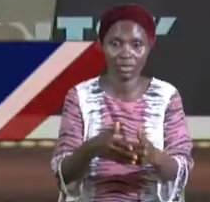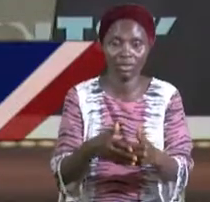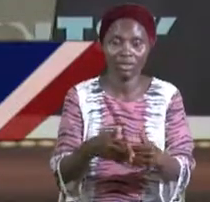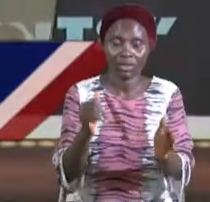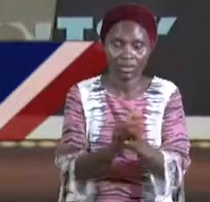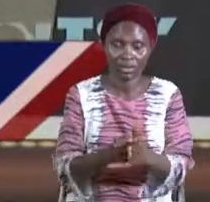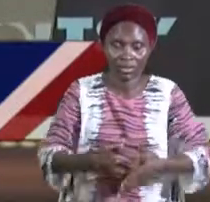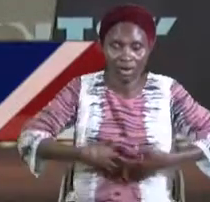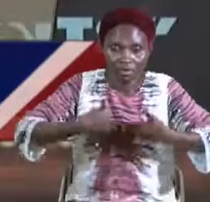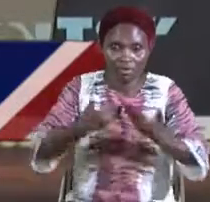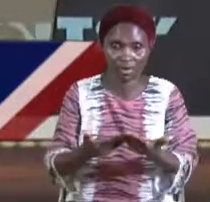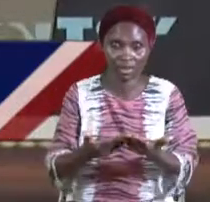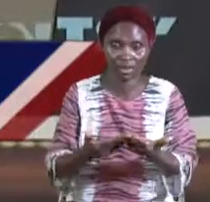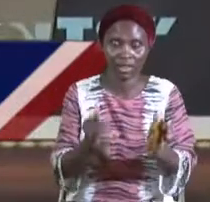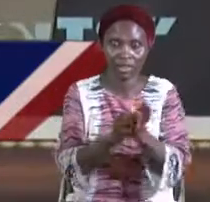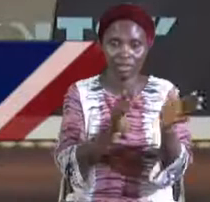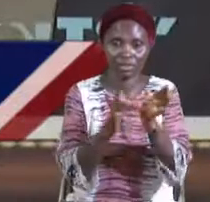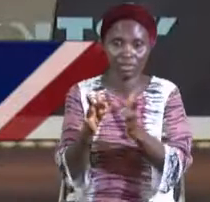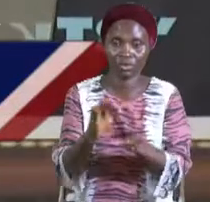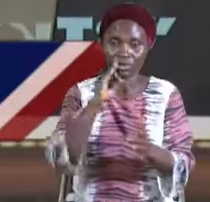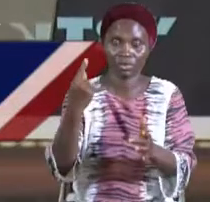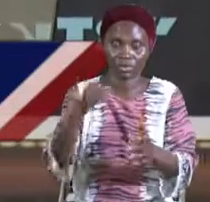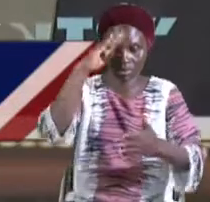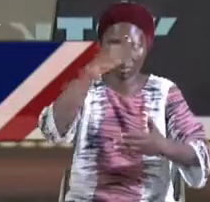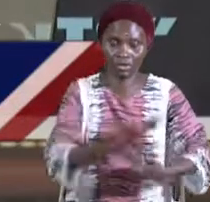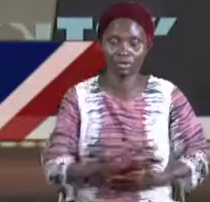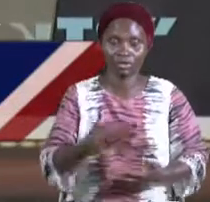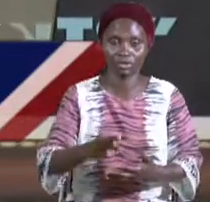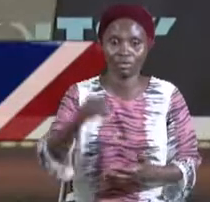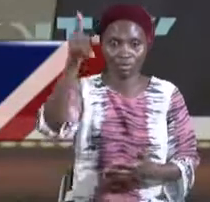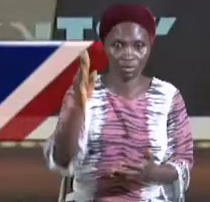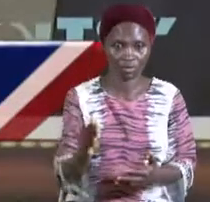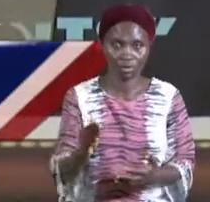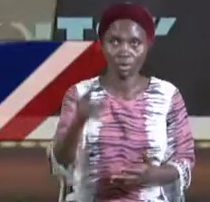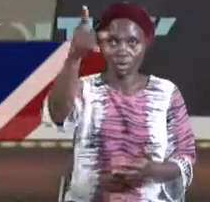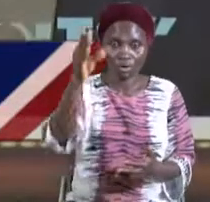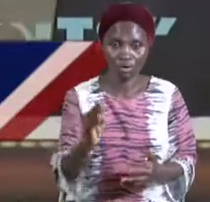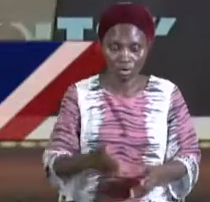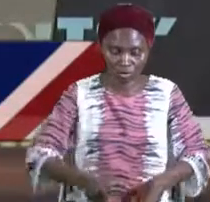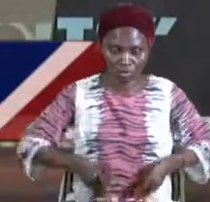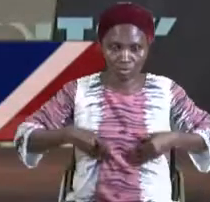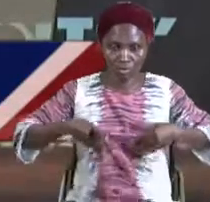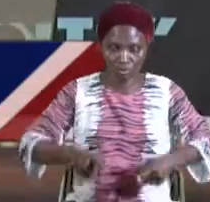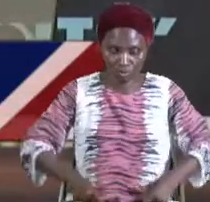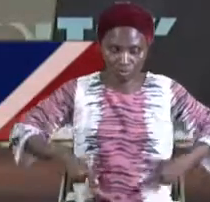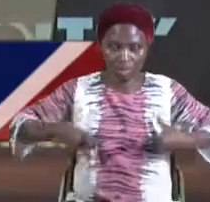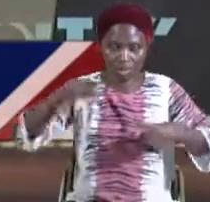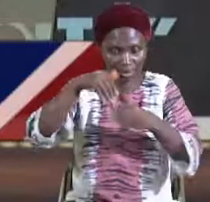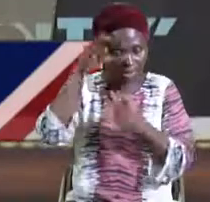que Jésus est le Fils de Dieu, Dieu demeure en lui et lui en Dieu.